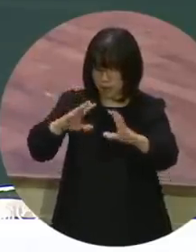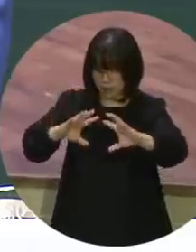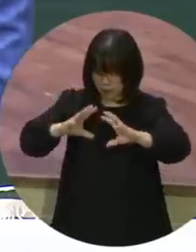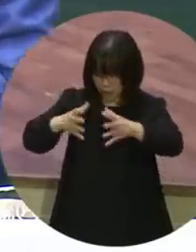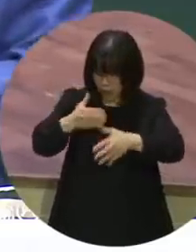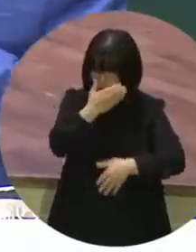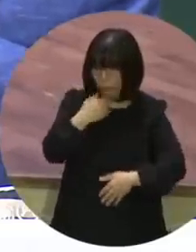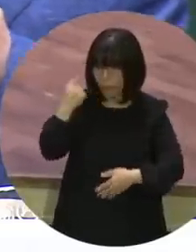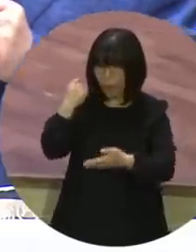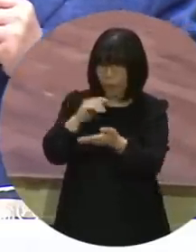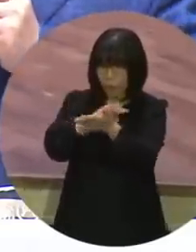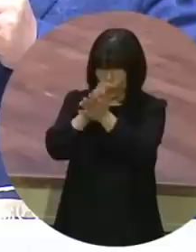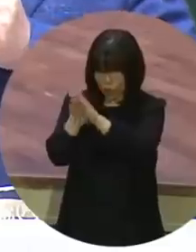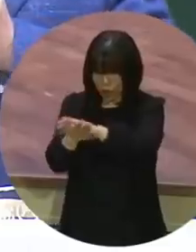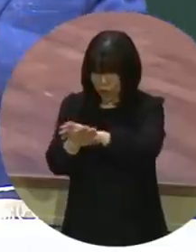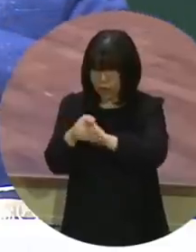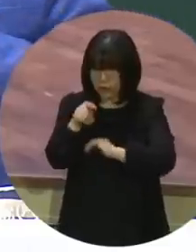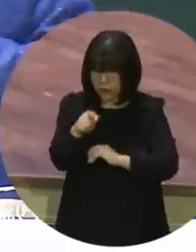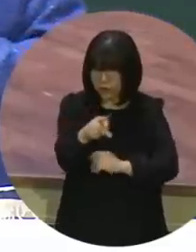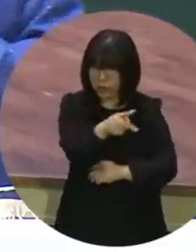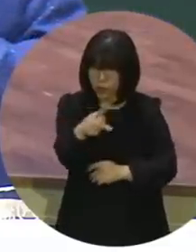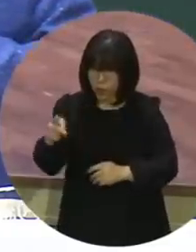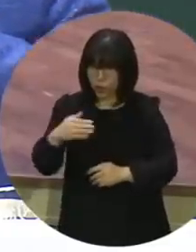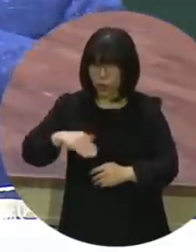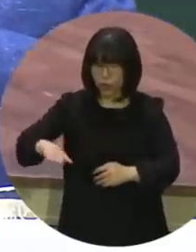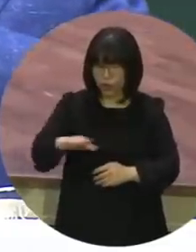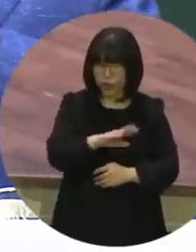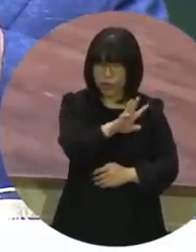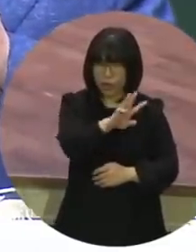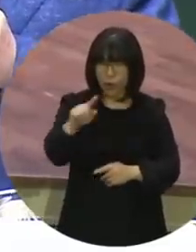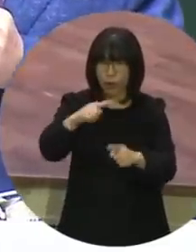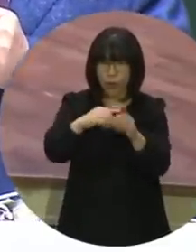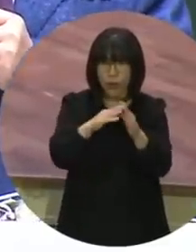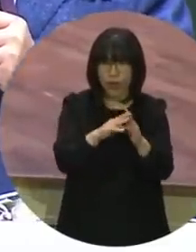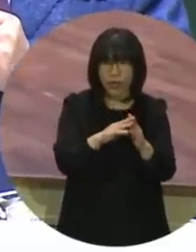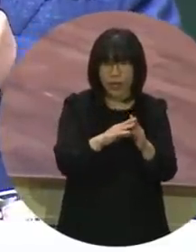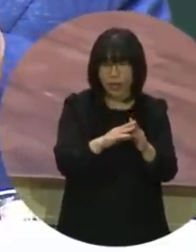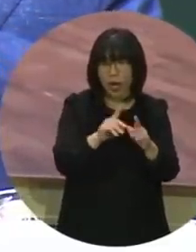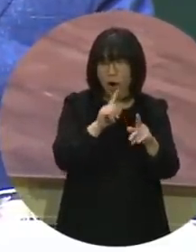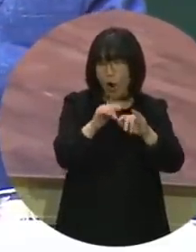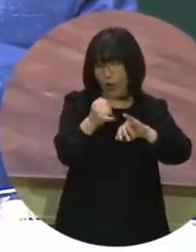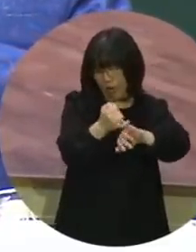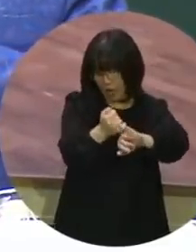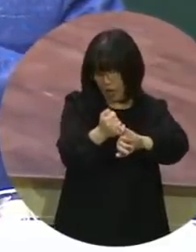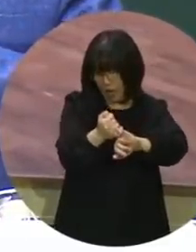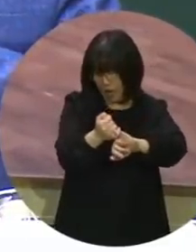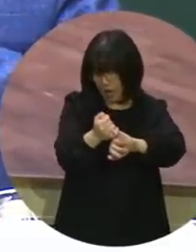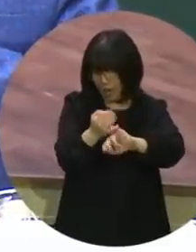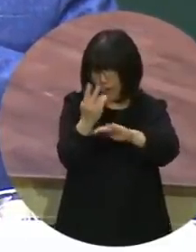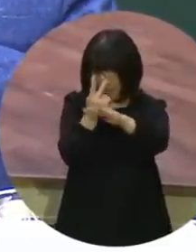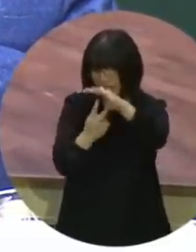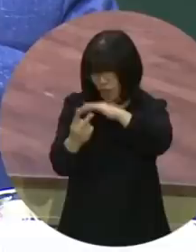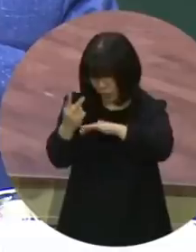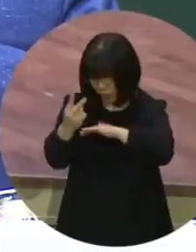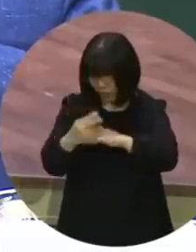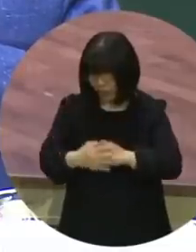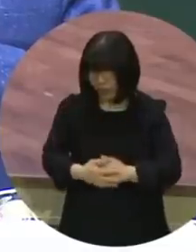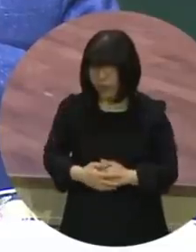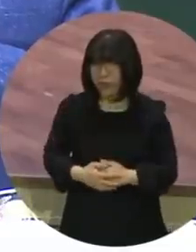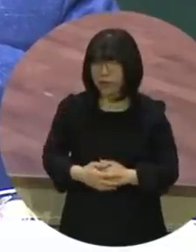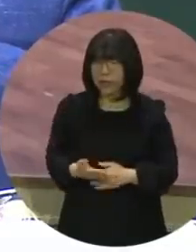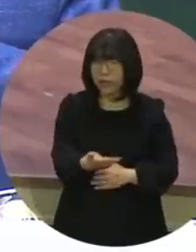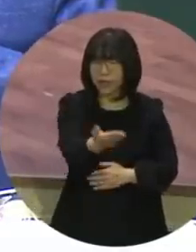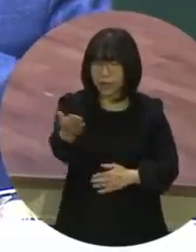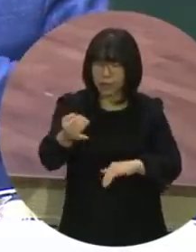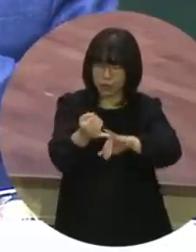우리의 커버넌트 비전이에요. 그러니까 우리는 사천 말씀 하루도 안 빠지고 매일 정식 기도를 할 때만